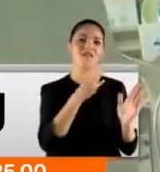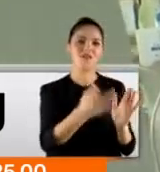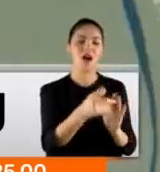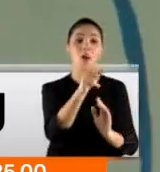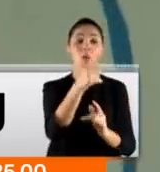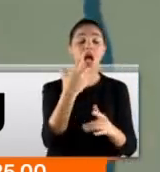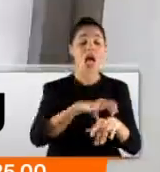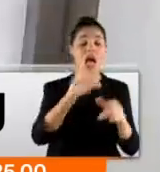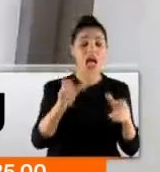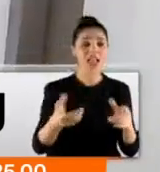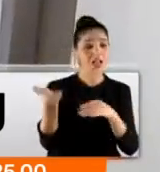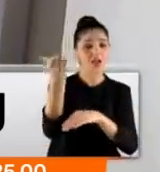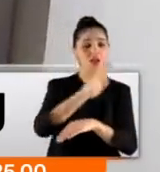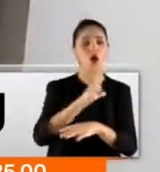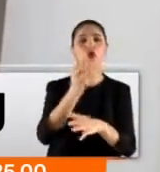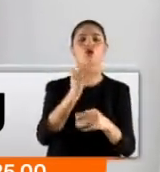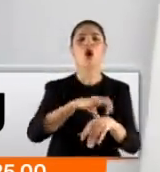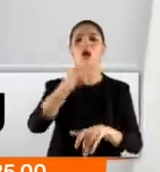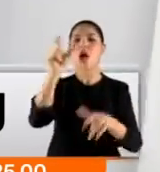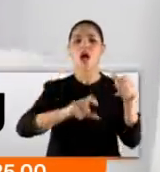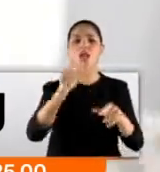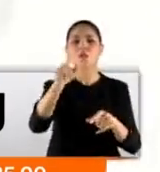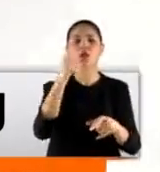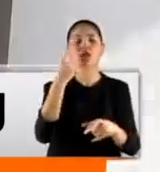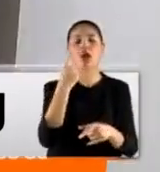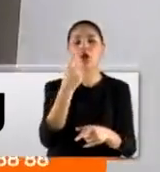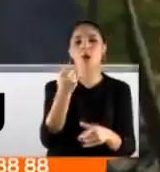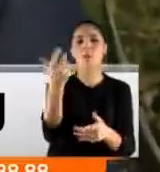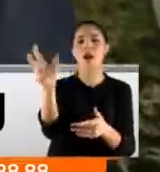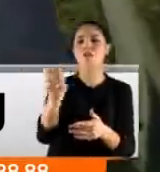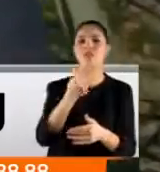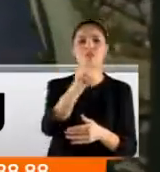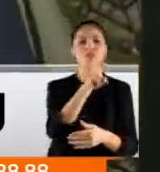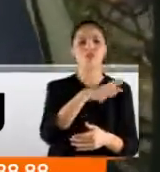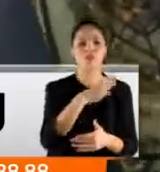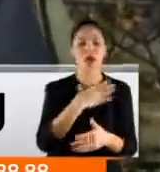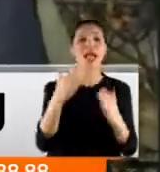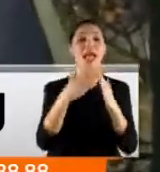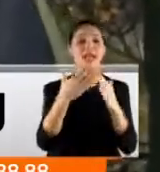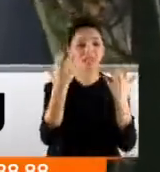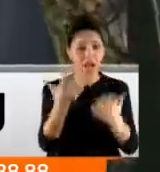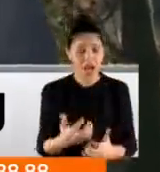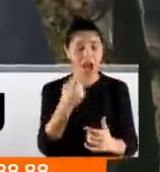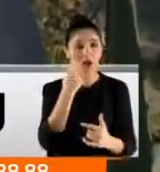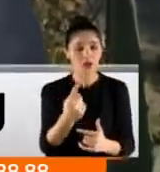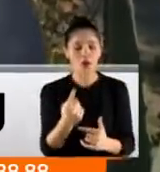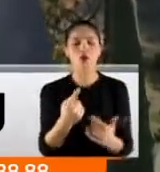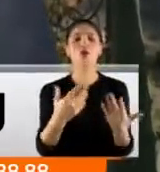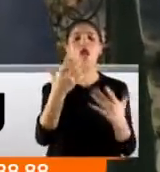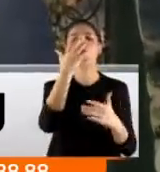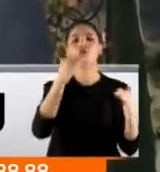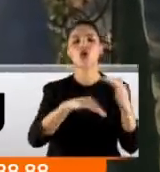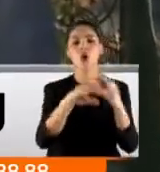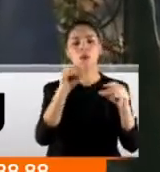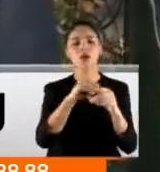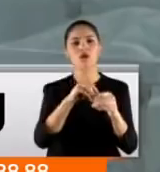hastane sonrasında birçok hastadan bu şekilde ücret talep ediyor. Eğer evde ağırlaşır, hastaneye giderse yoğun bakımda